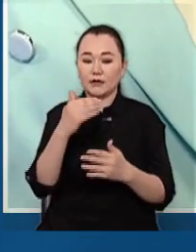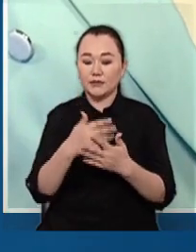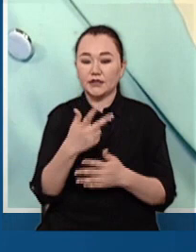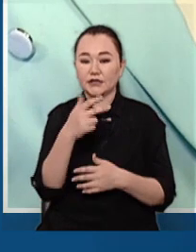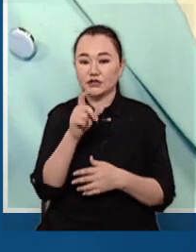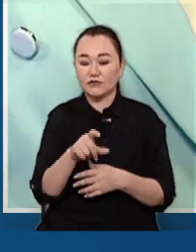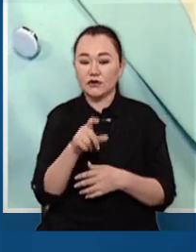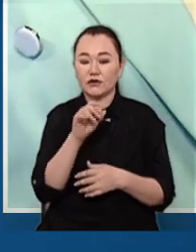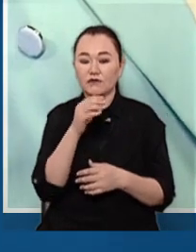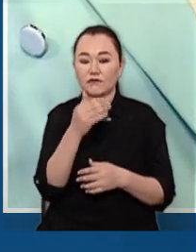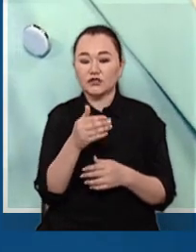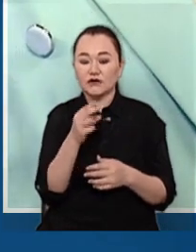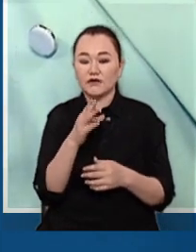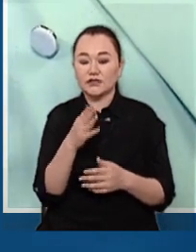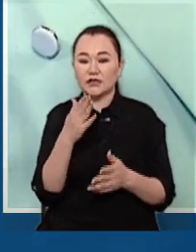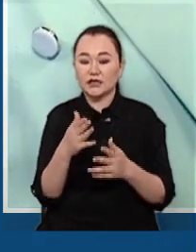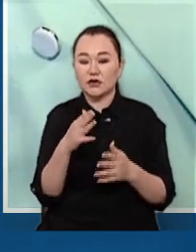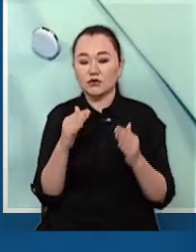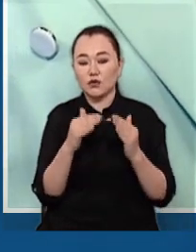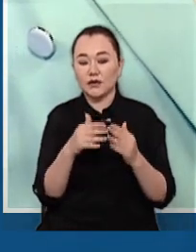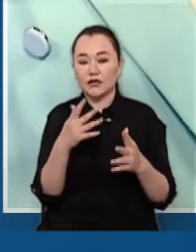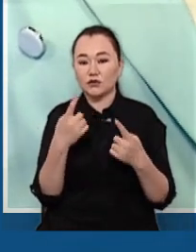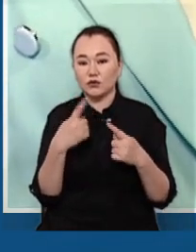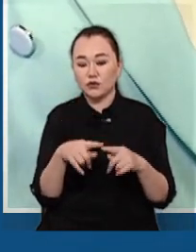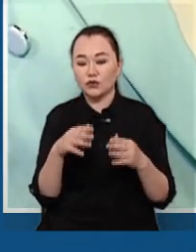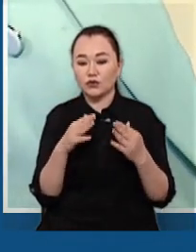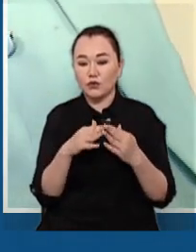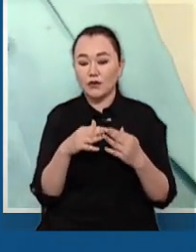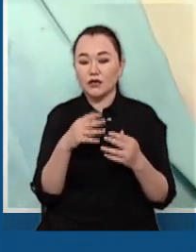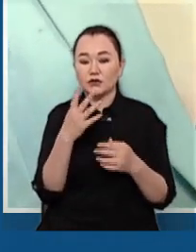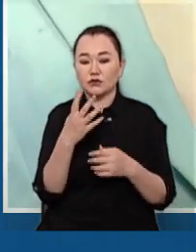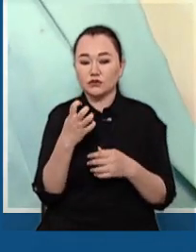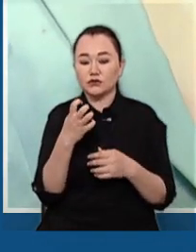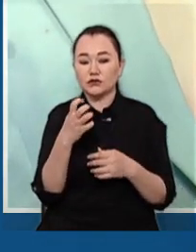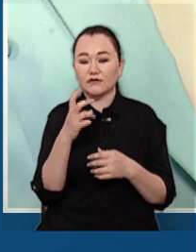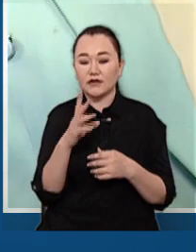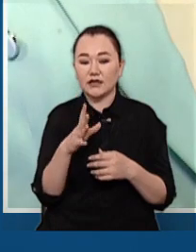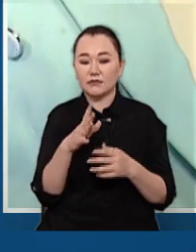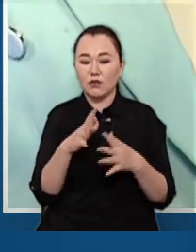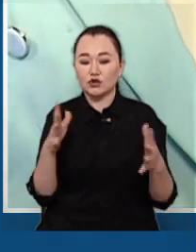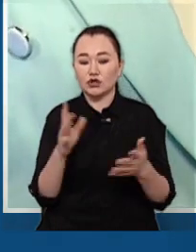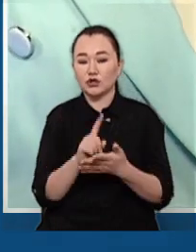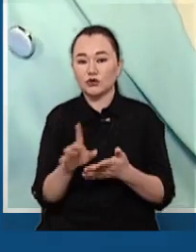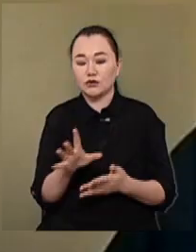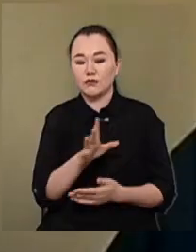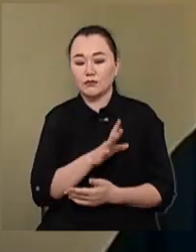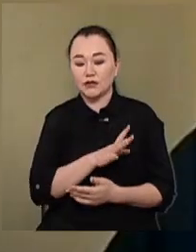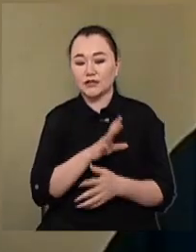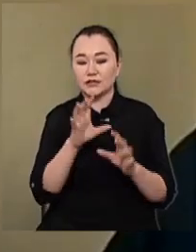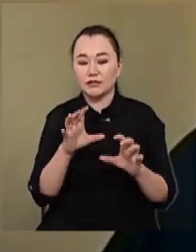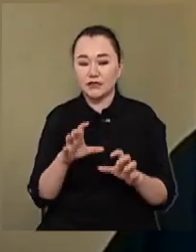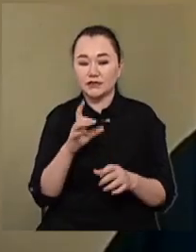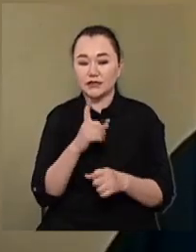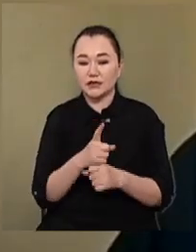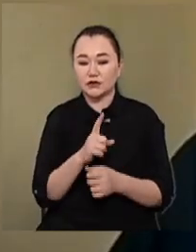кісі болсаңыз, сіздің пәтеріңіз немесе коттеджіңіз немесе басқаша бір баспанаңыз 450 квадраттан аспау керек. Заңмен тыйым